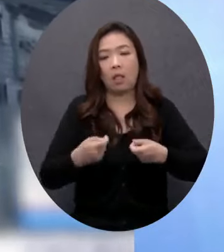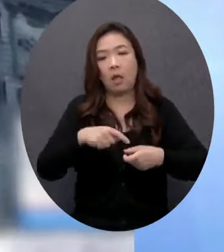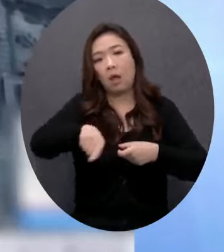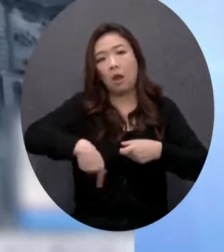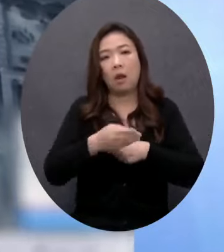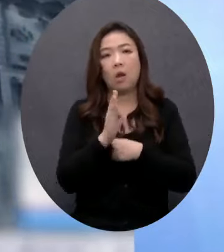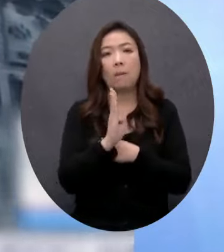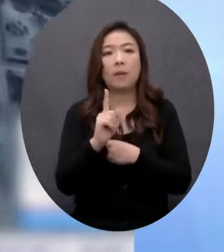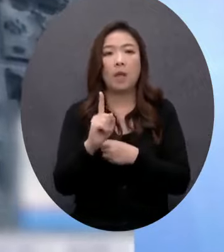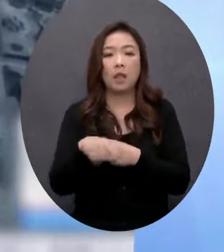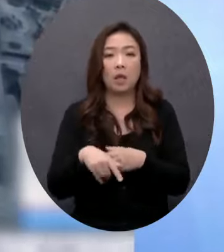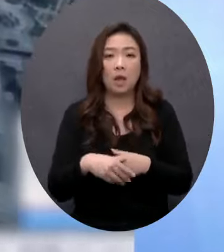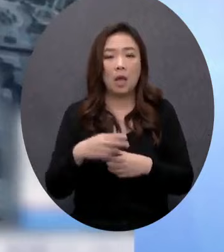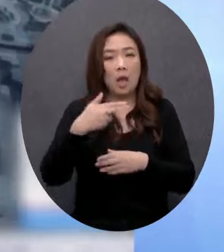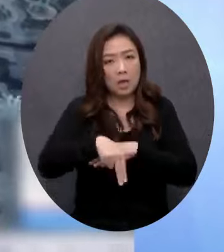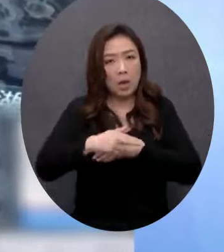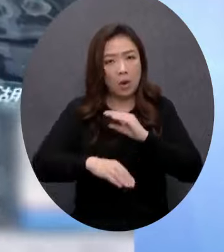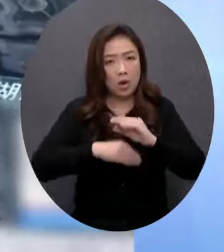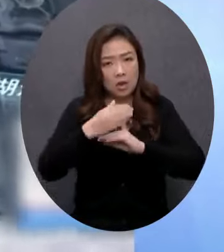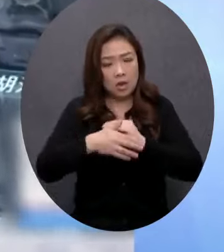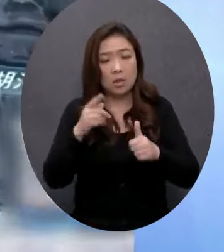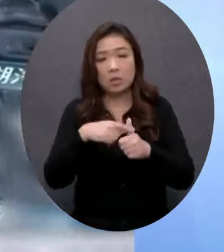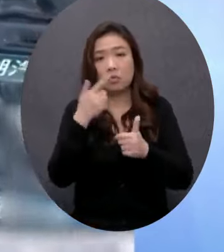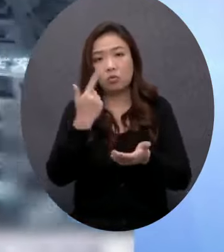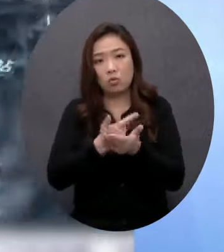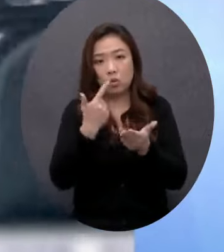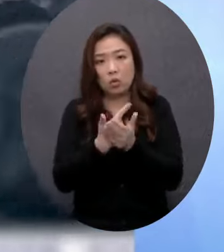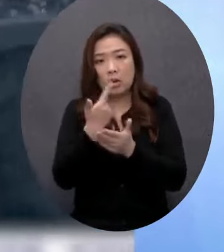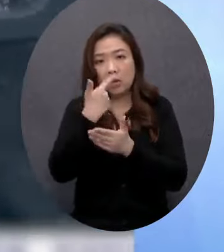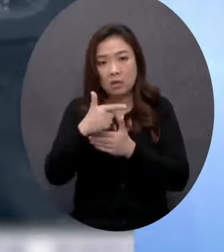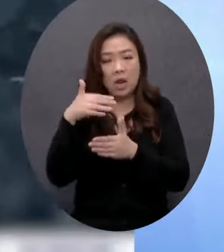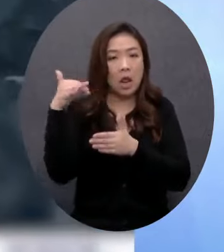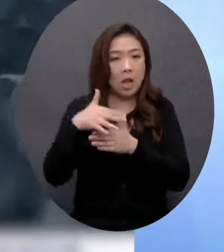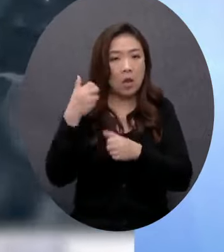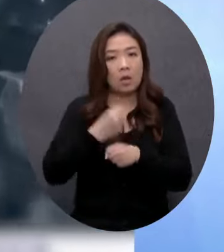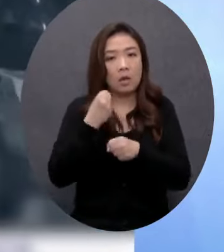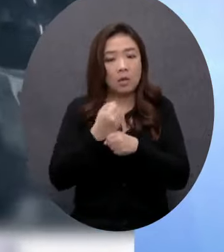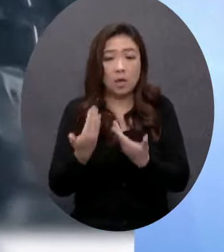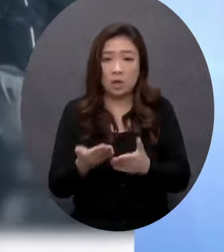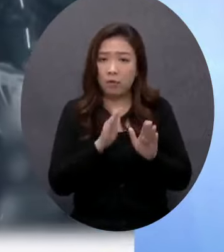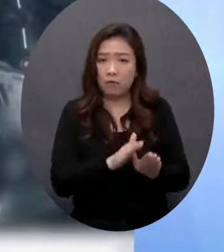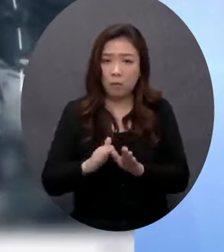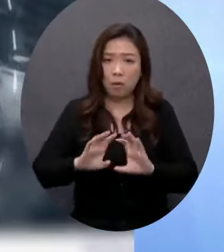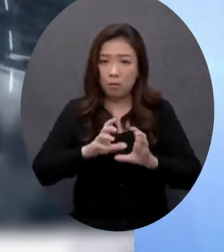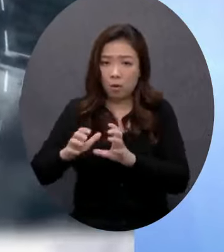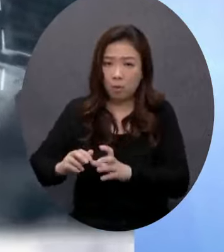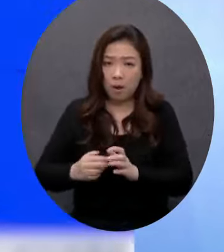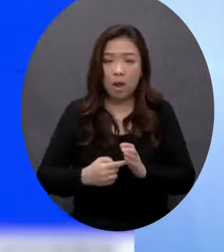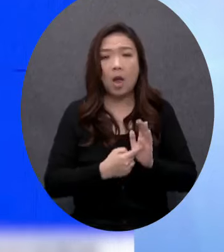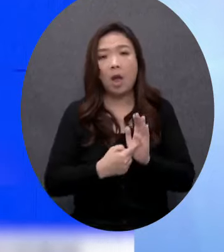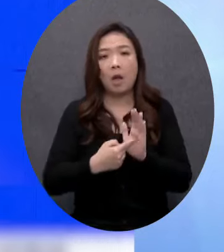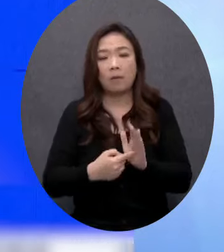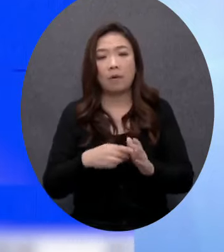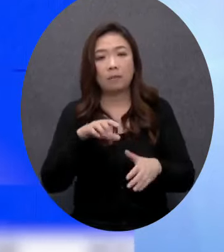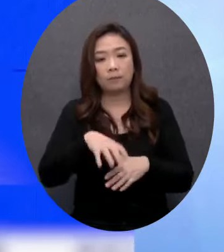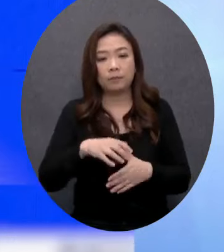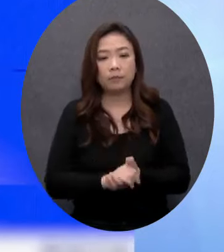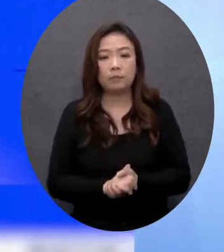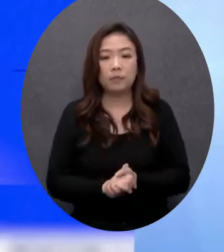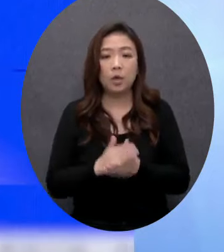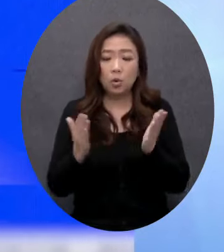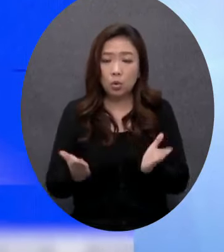地块，计划建设成战略新兴产业和现代服务业跨境合作示范区， 推动产业联动发